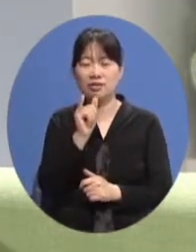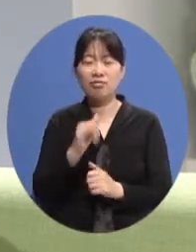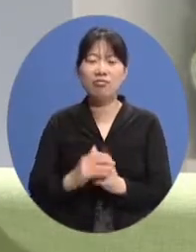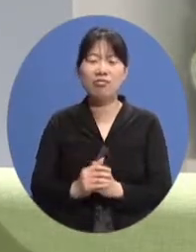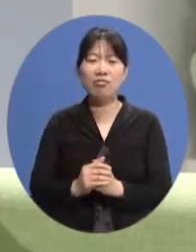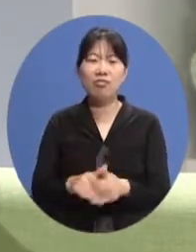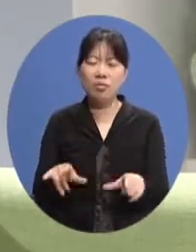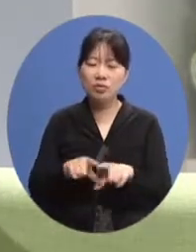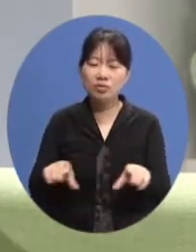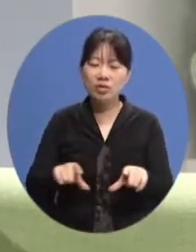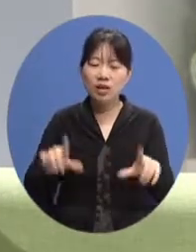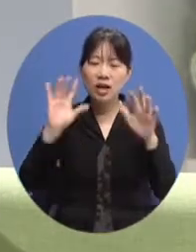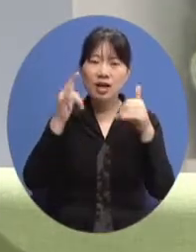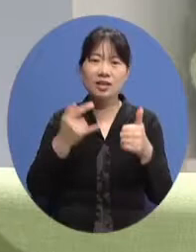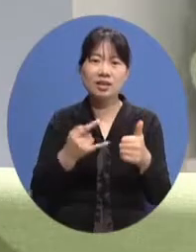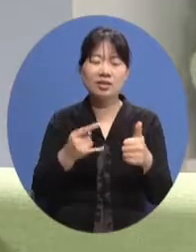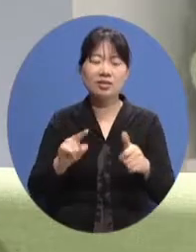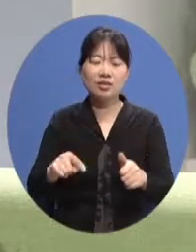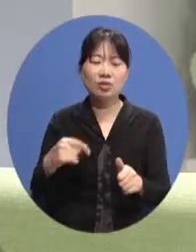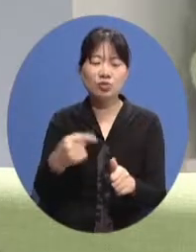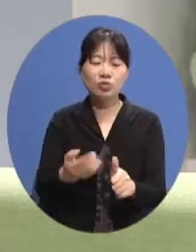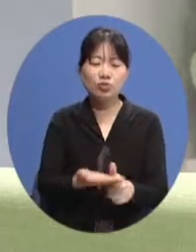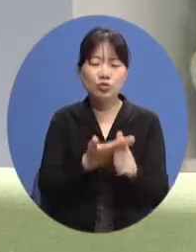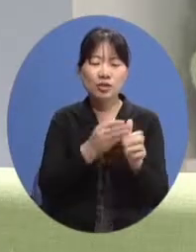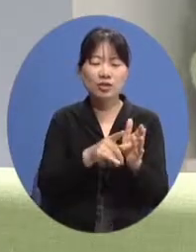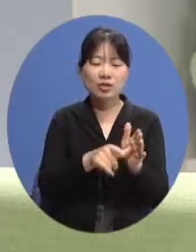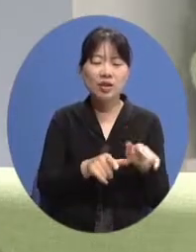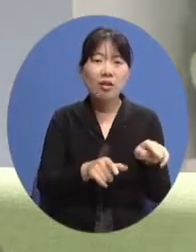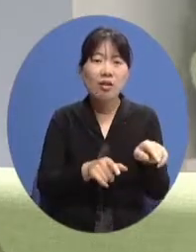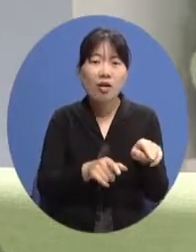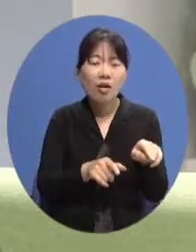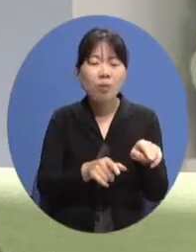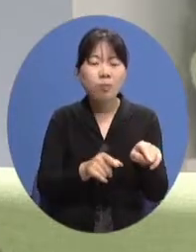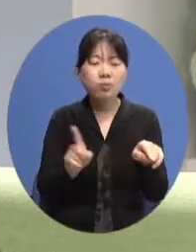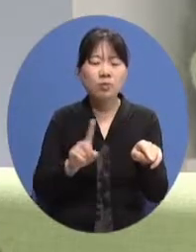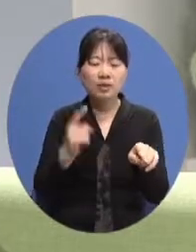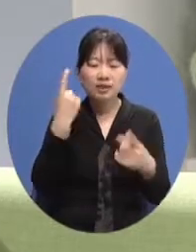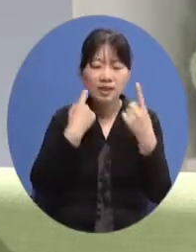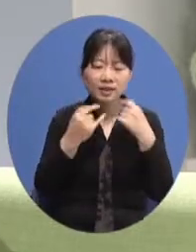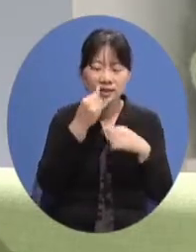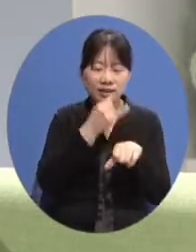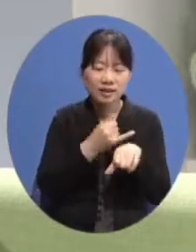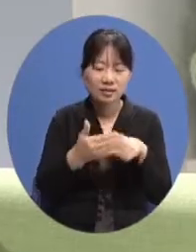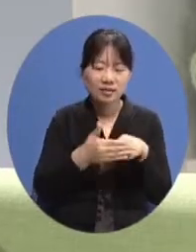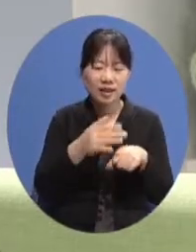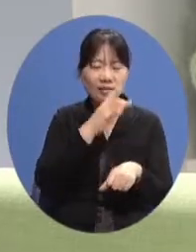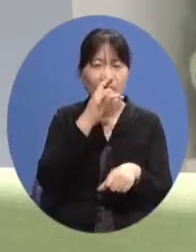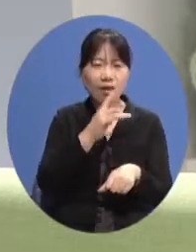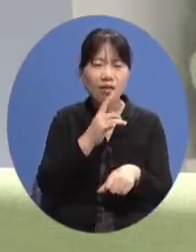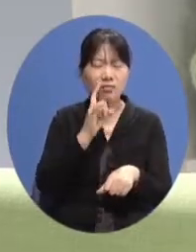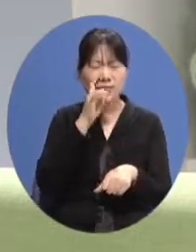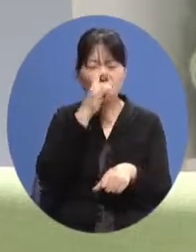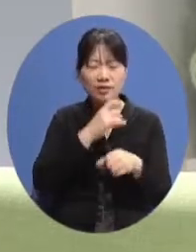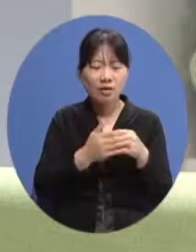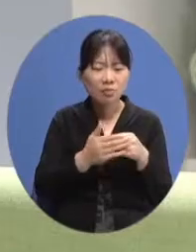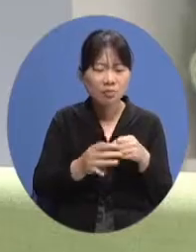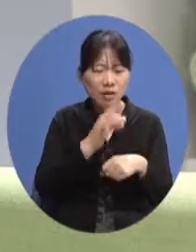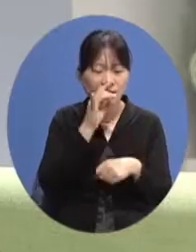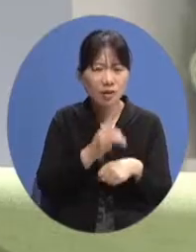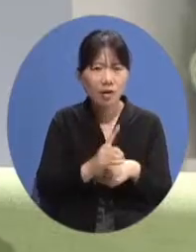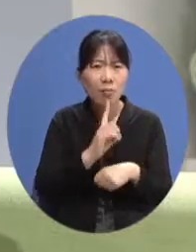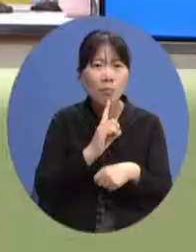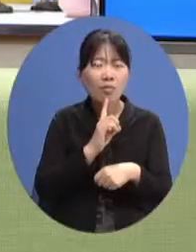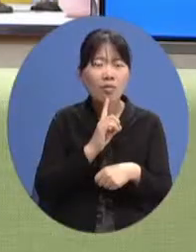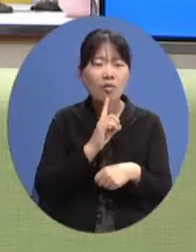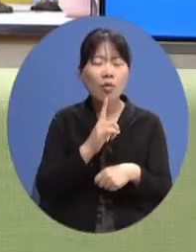그러니까 보통은 아이들 한테 이제 훈육할 때 이거는 뭐 너가 뭐 다치니까 안 돼, 아니면 뭐 더러우니까 안 돼, 이렇게